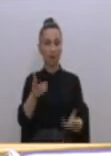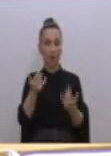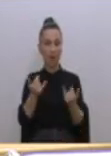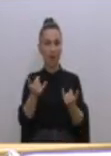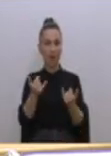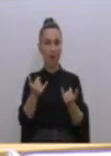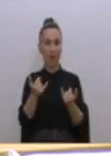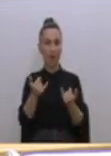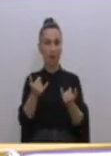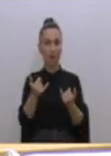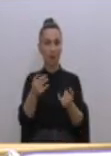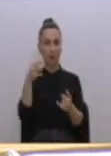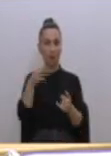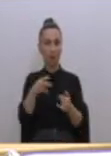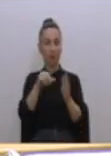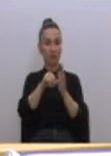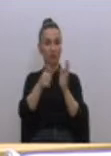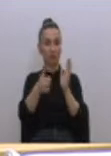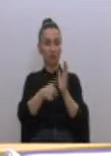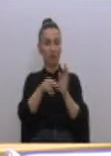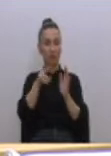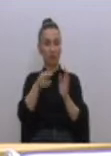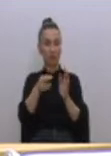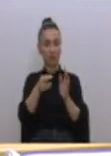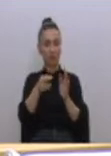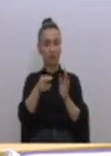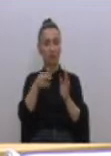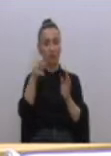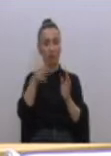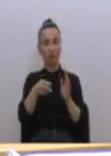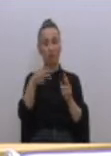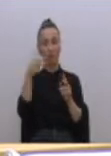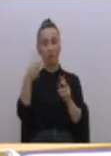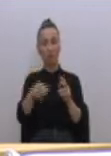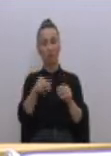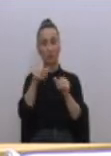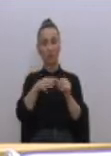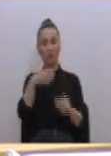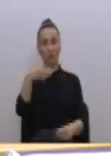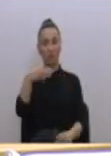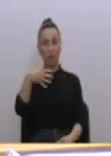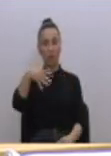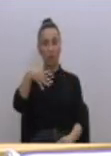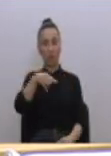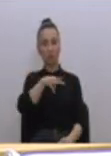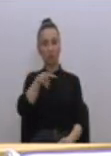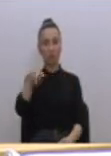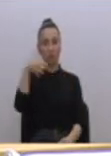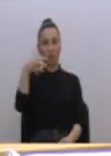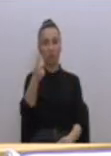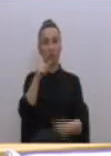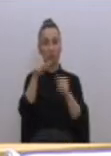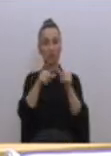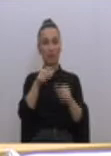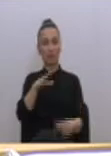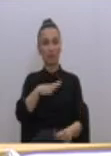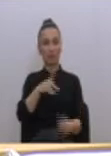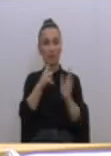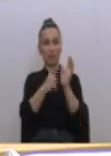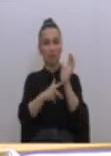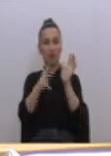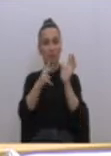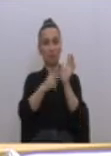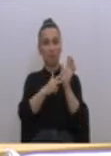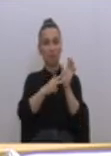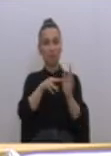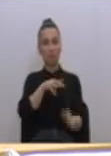Haruarga, cavide, orieta s-a tăcut cels, orieta s-a tăcut cels, ormuci milioni, orieta s-a tăcut cels, tamuz de trameti